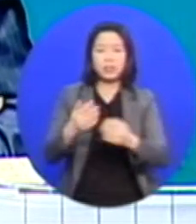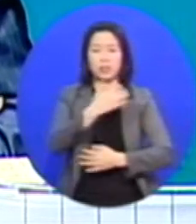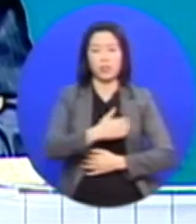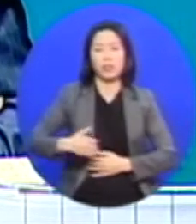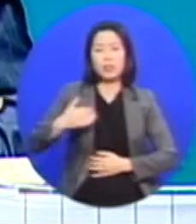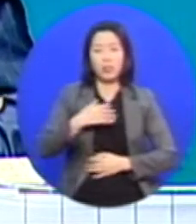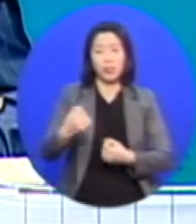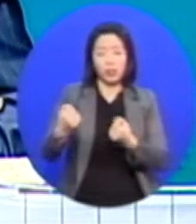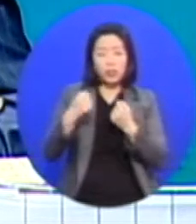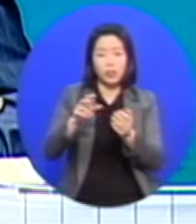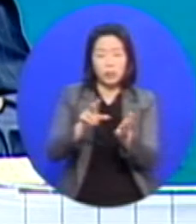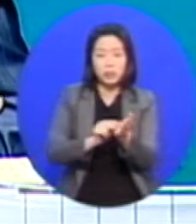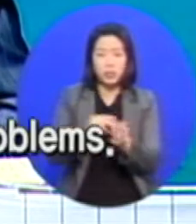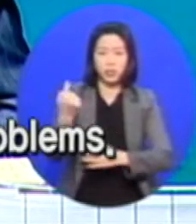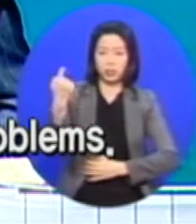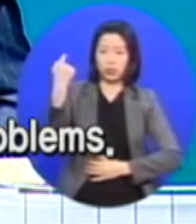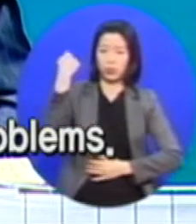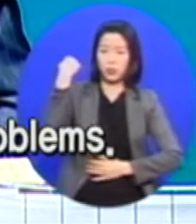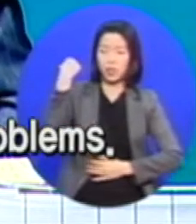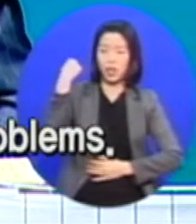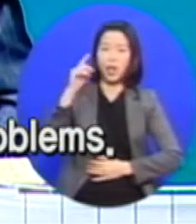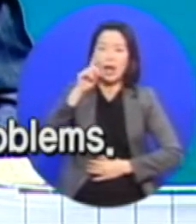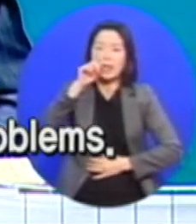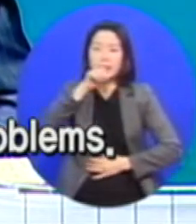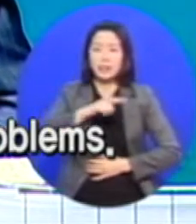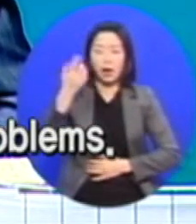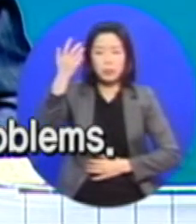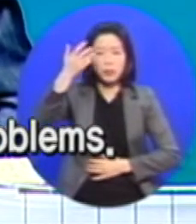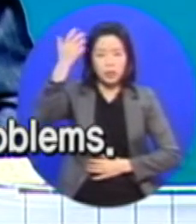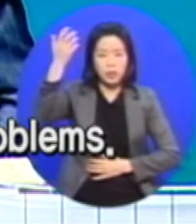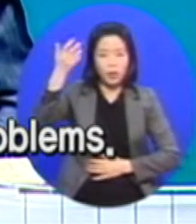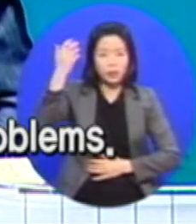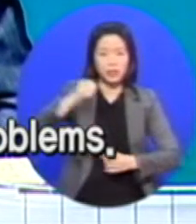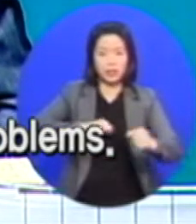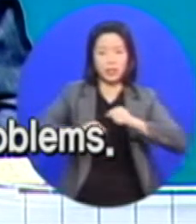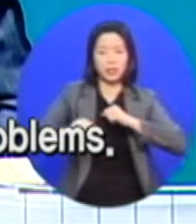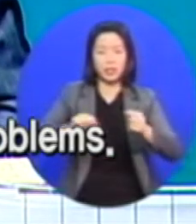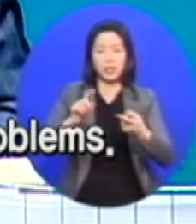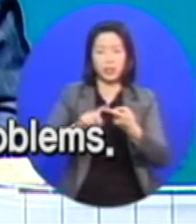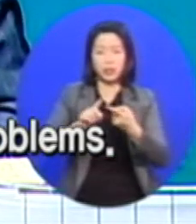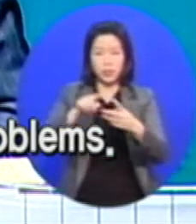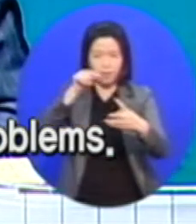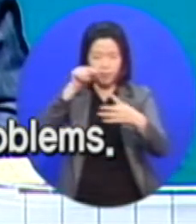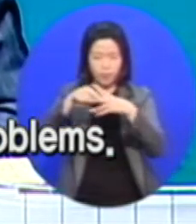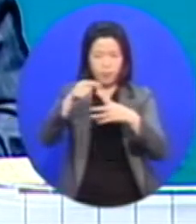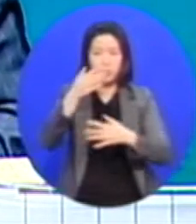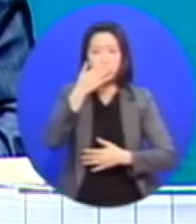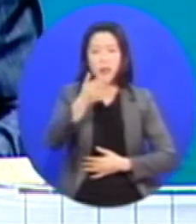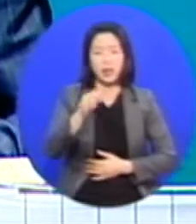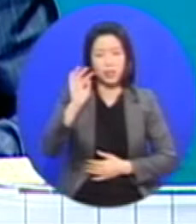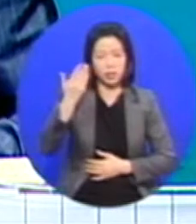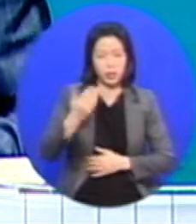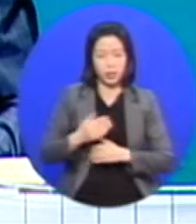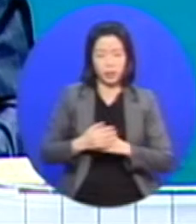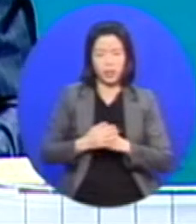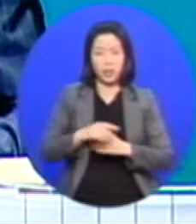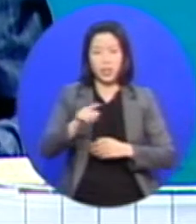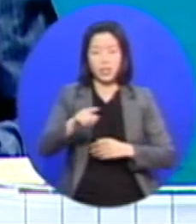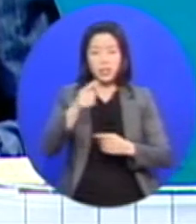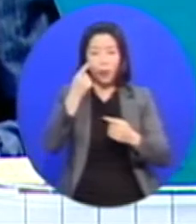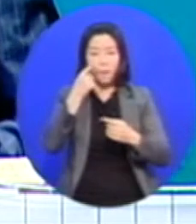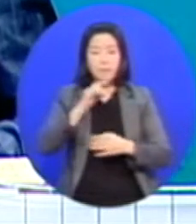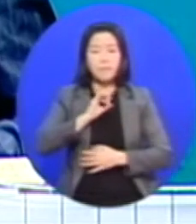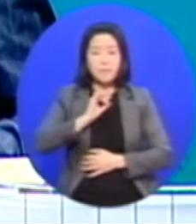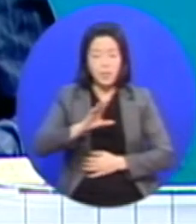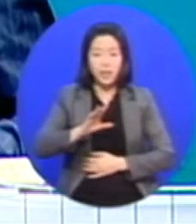그 배후에 악한 영이 역사 한다는 것을 꿰뚫어 보아야 합니다 이것만 분별